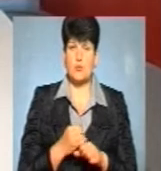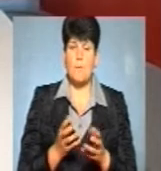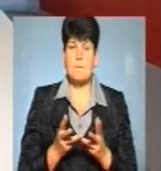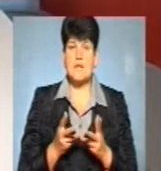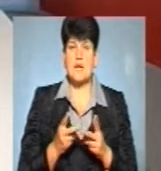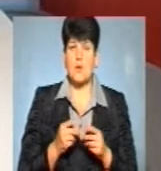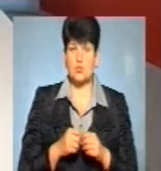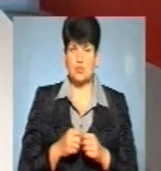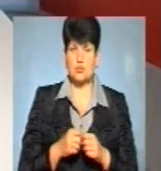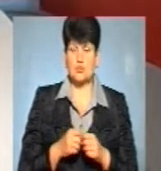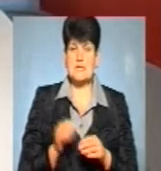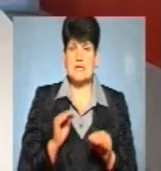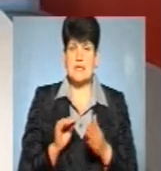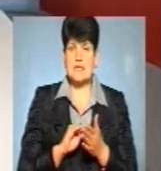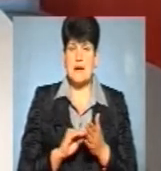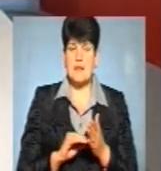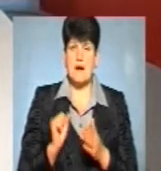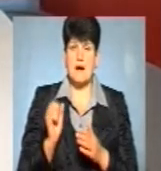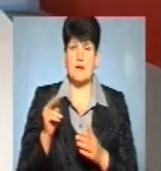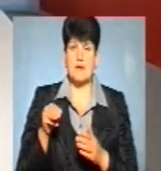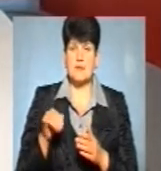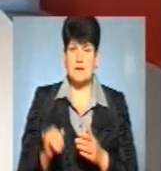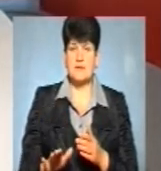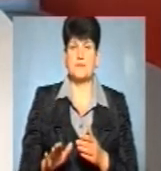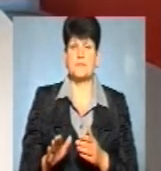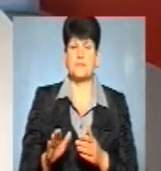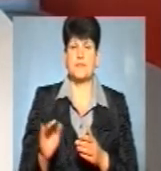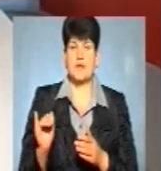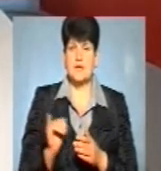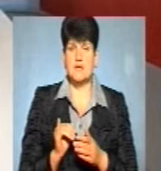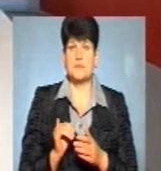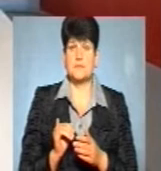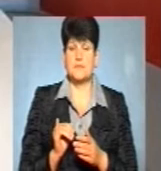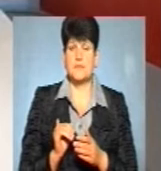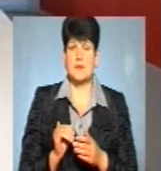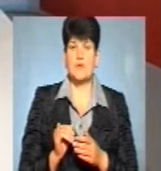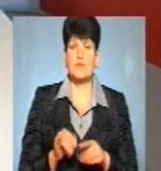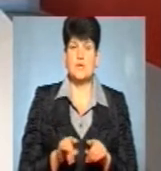підрахунку, складанню актів, актування, і